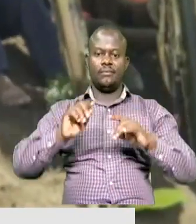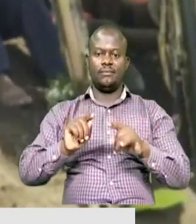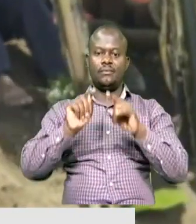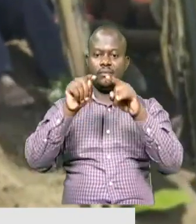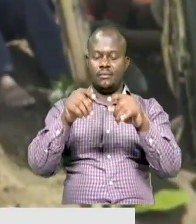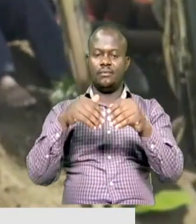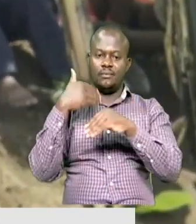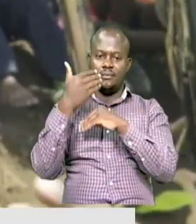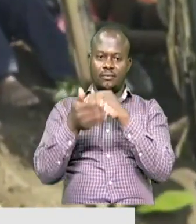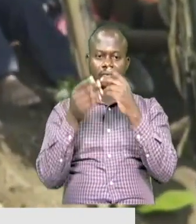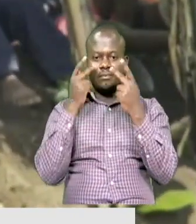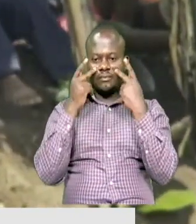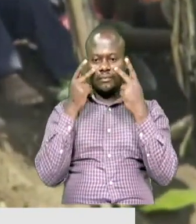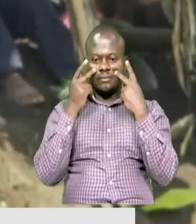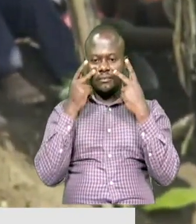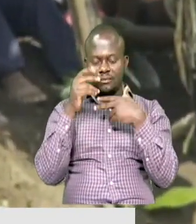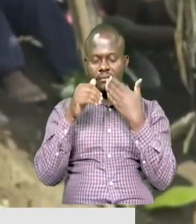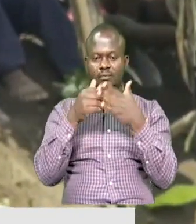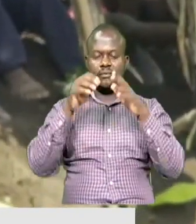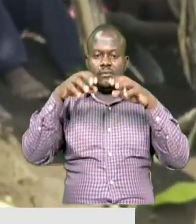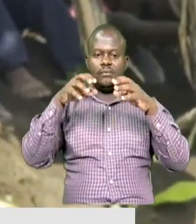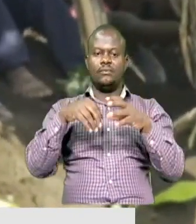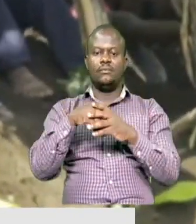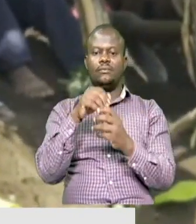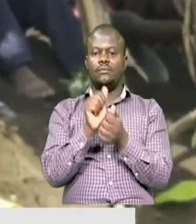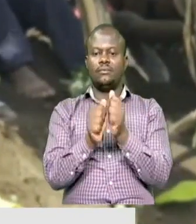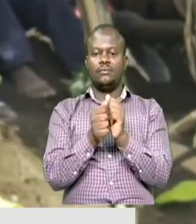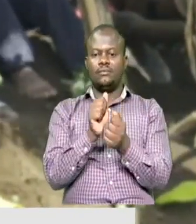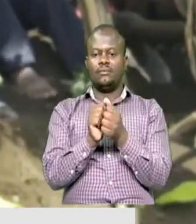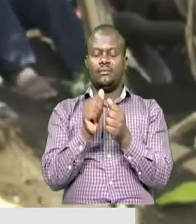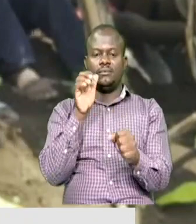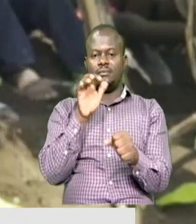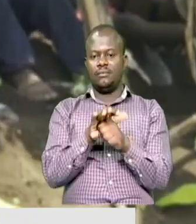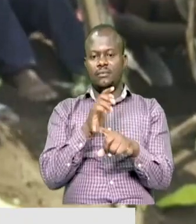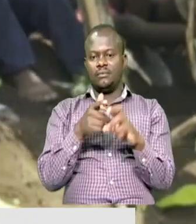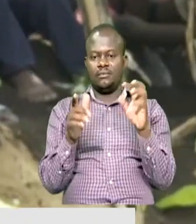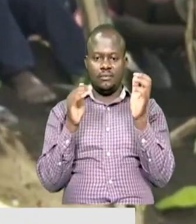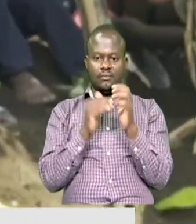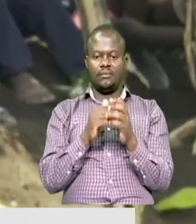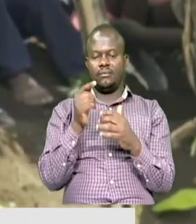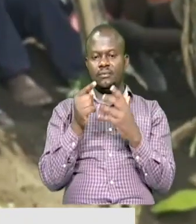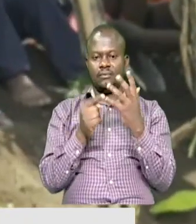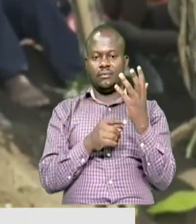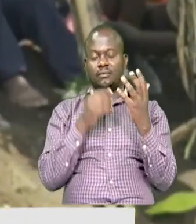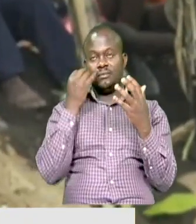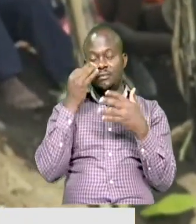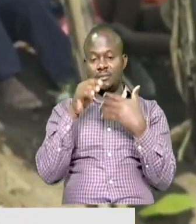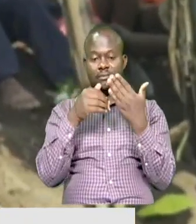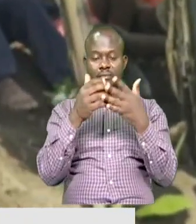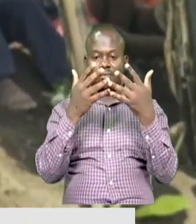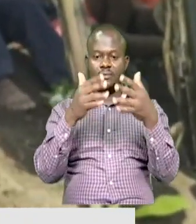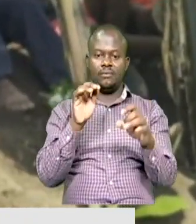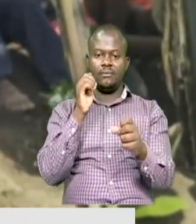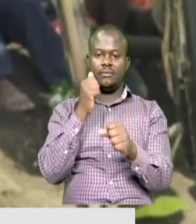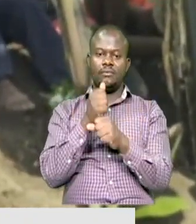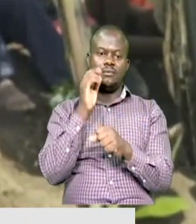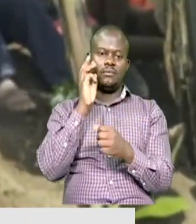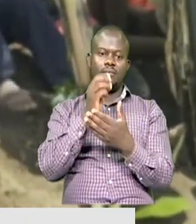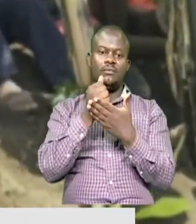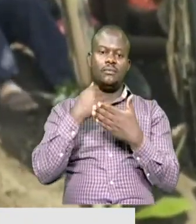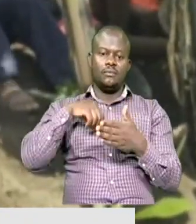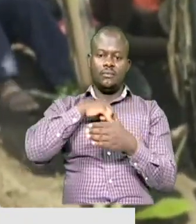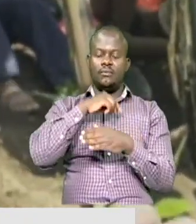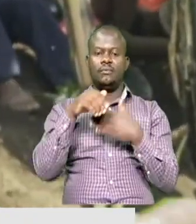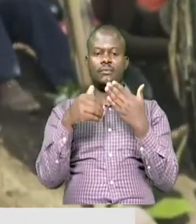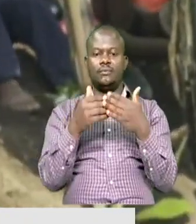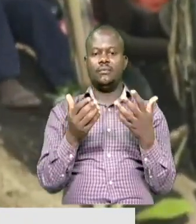ugasanga umubiri kudusenyera cyane ariko ibingibi nibimara gukura bizadufasha mu bijyanye